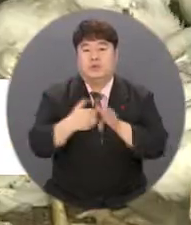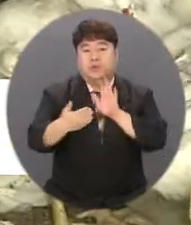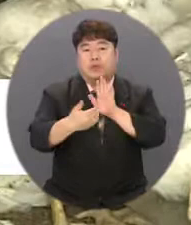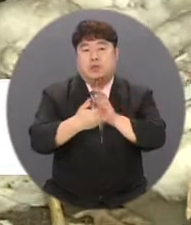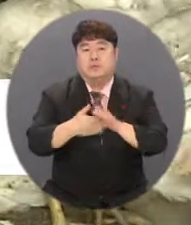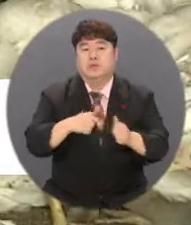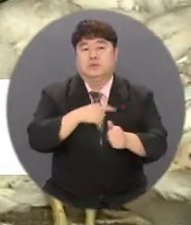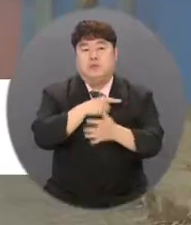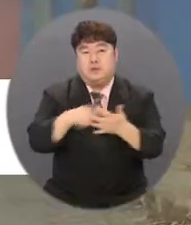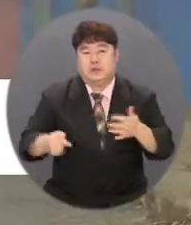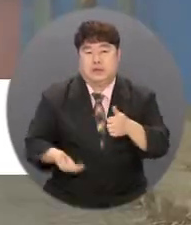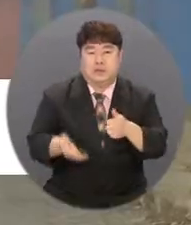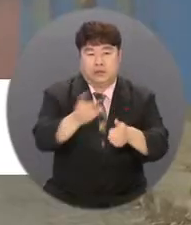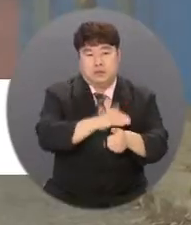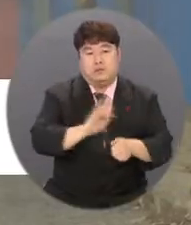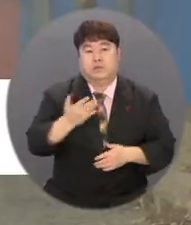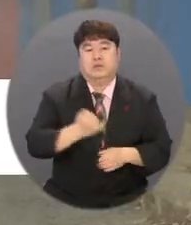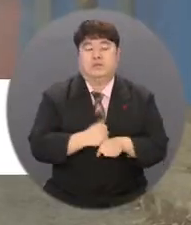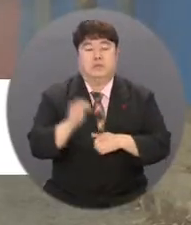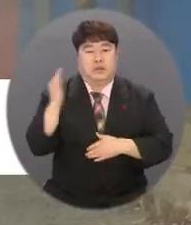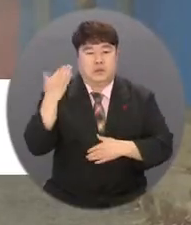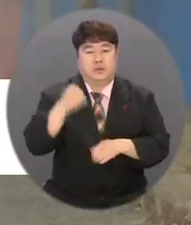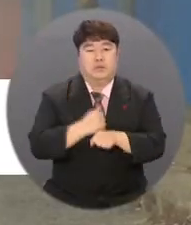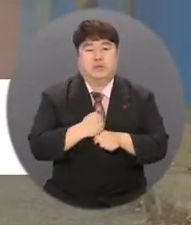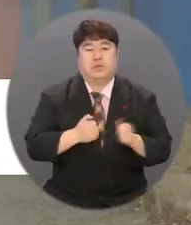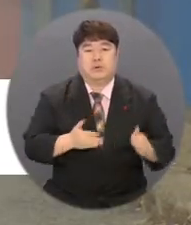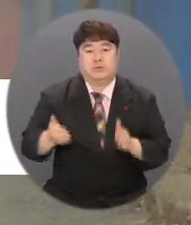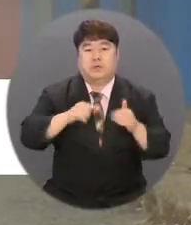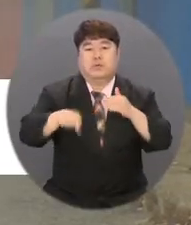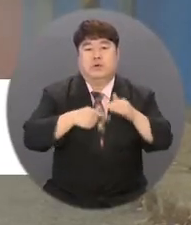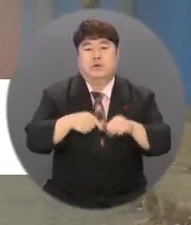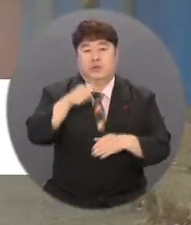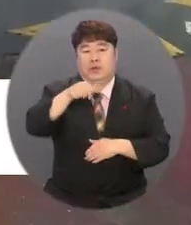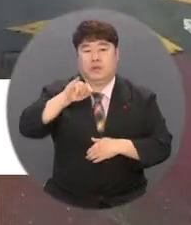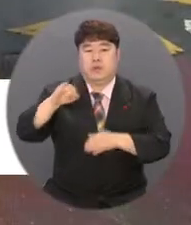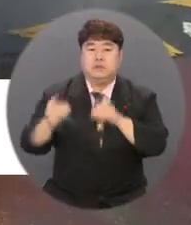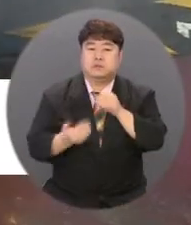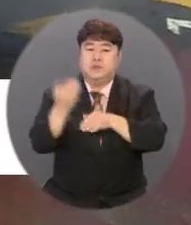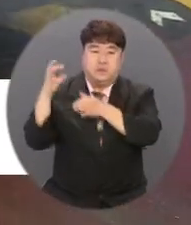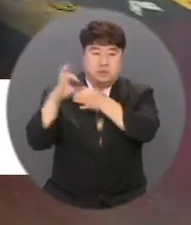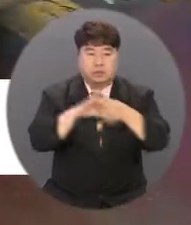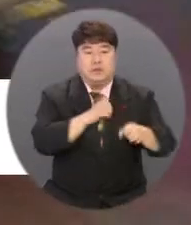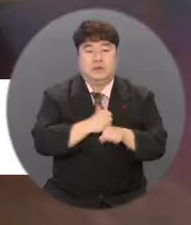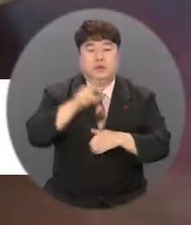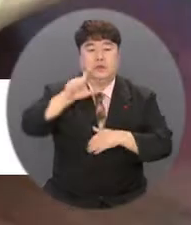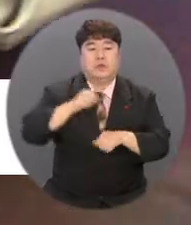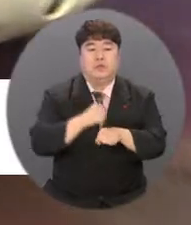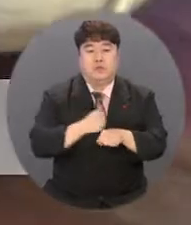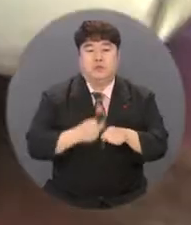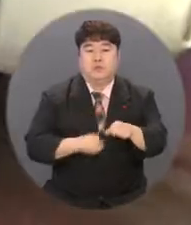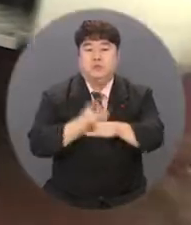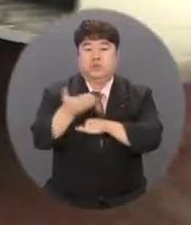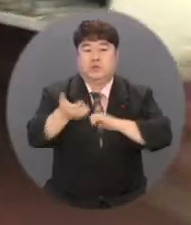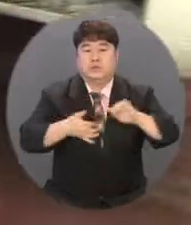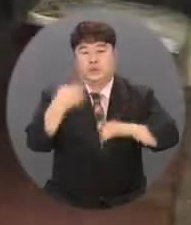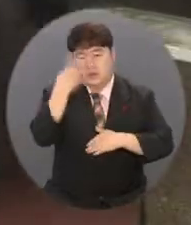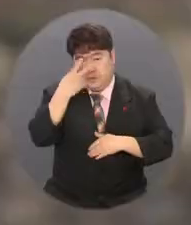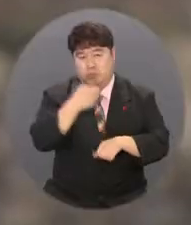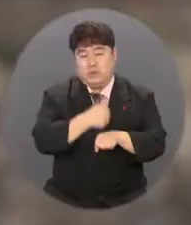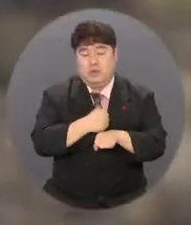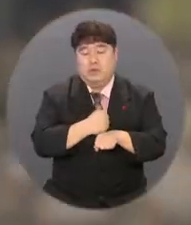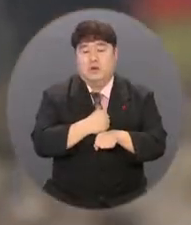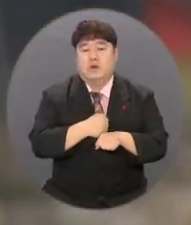예방적 살처분됐습니다. 최근 도내 AI 발생이 이어진 데 따라 강화된 출하전 검사 과정에서